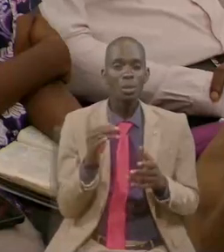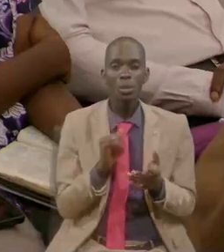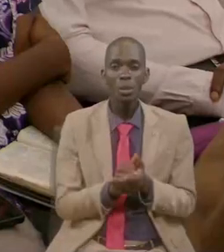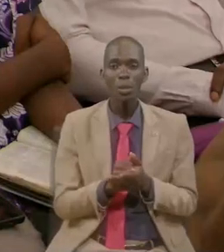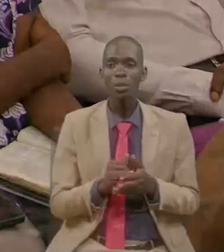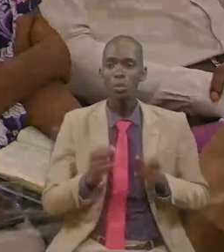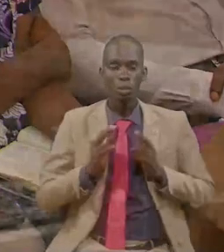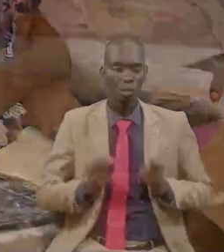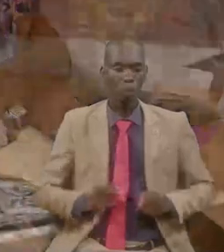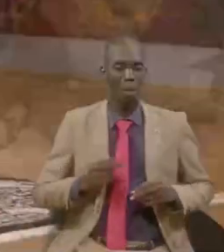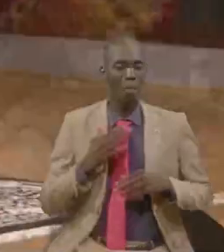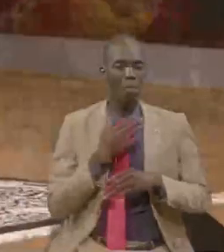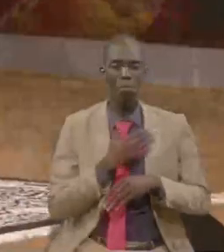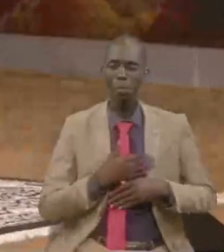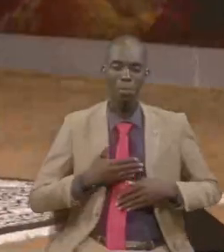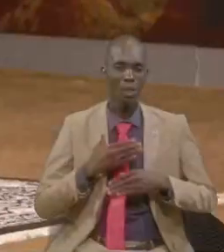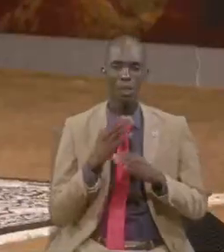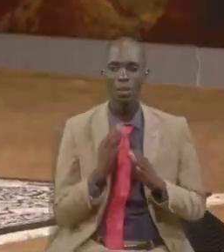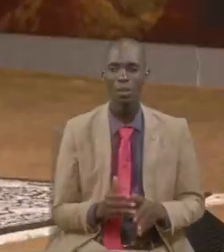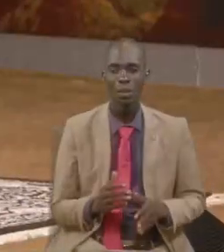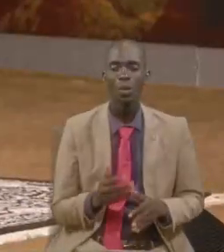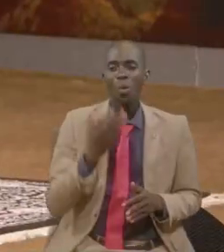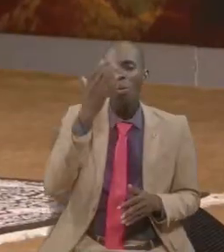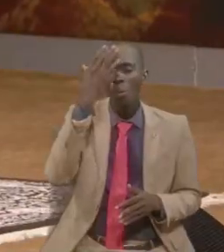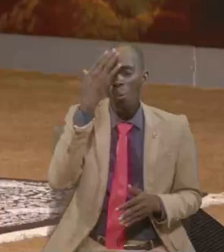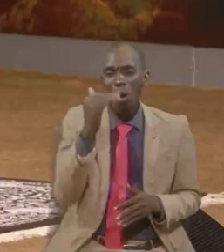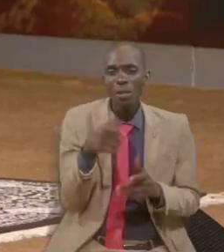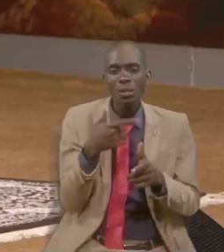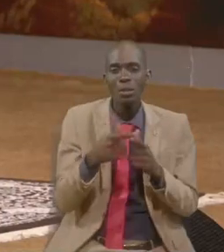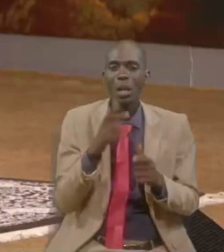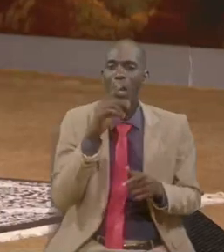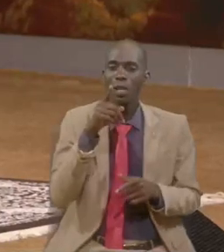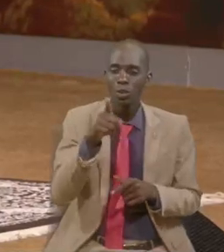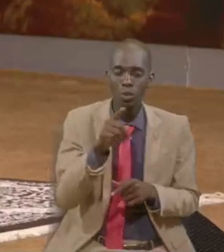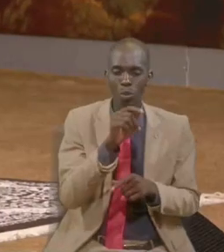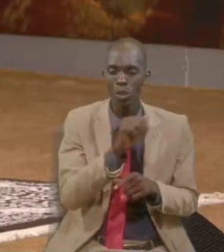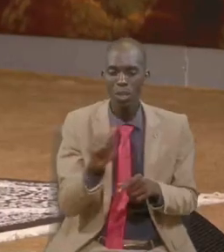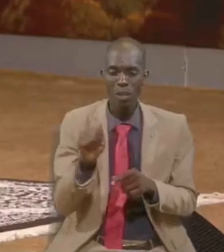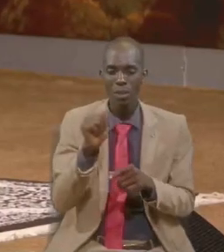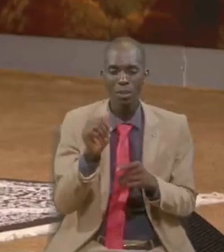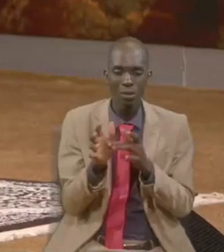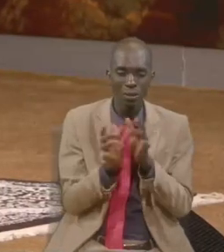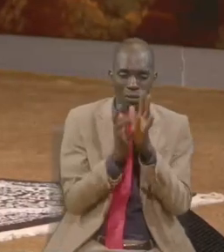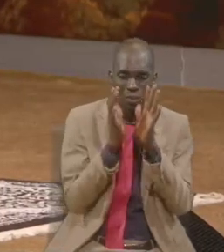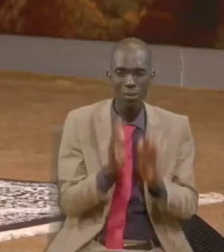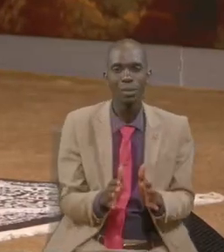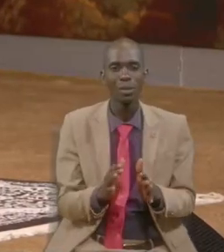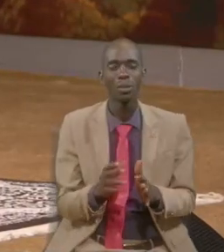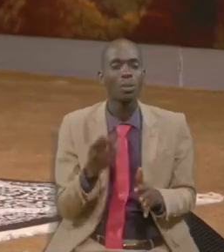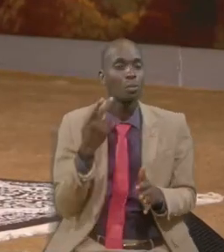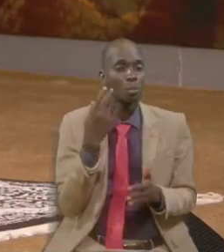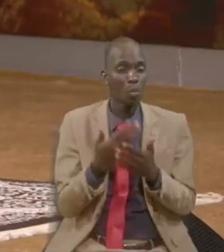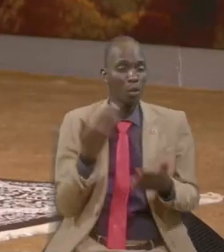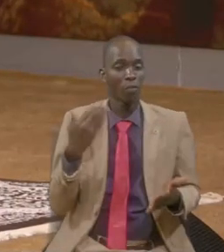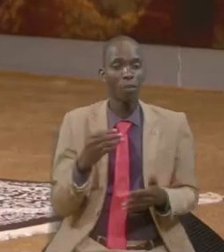aux gens n'iront pas au ciel. Quel est votre but? Pourquoi vous êtes chrétien? Pourquoi vous êtes dans la foi? Pourquoi vous êtes croyant? Avant son